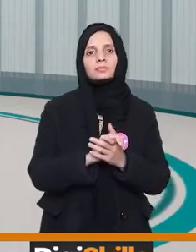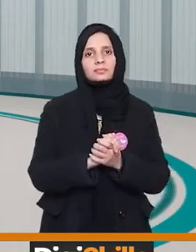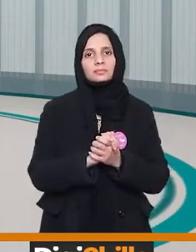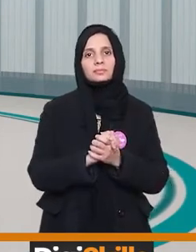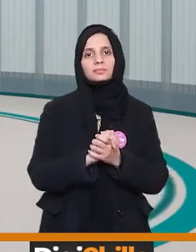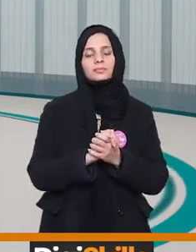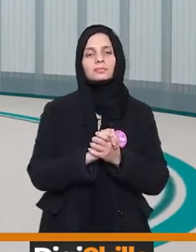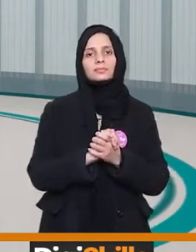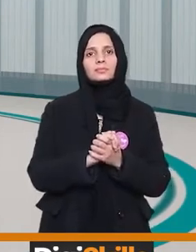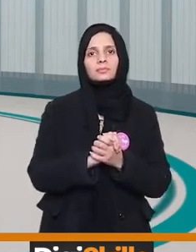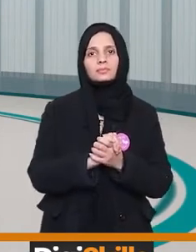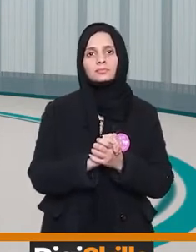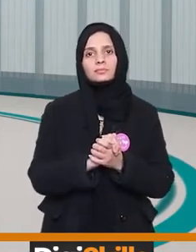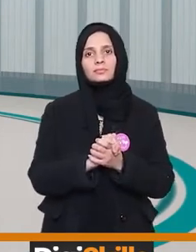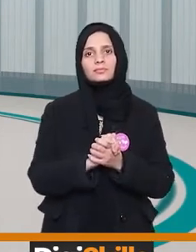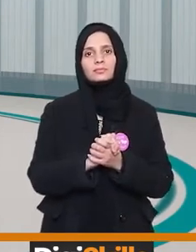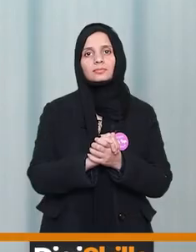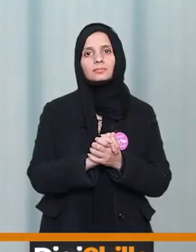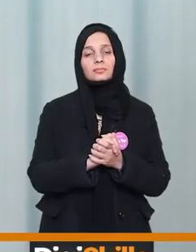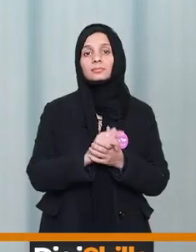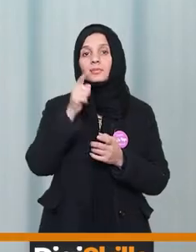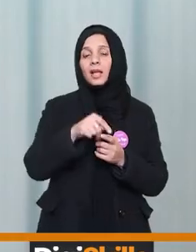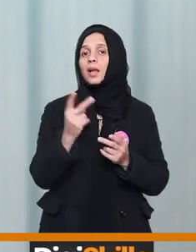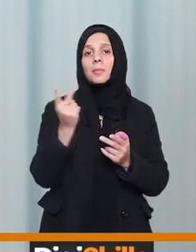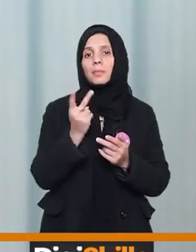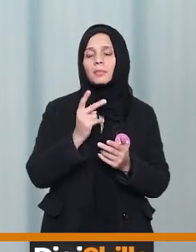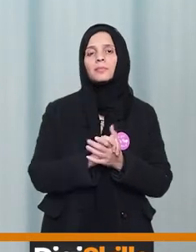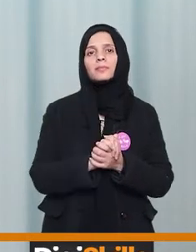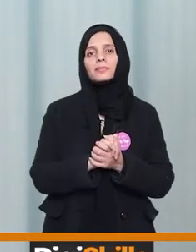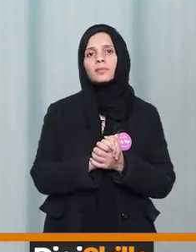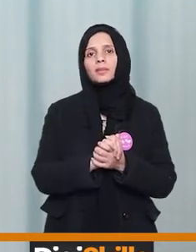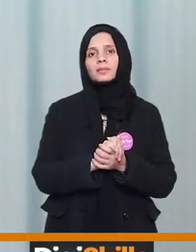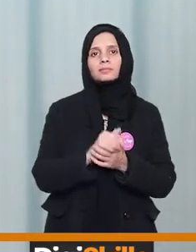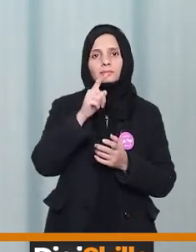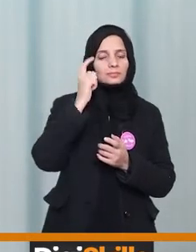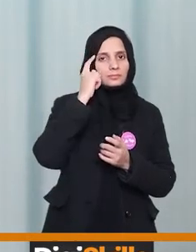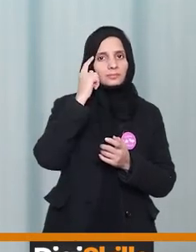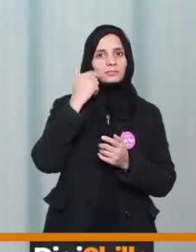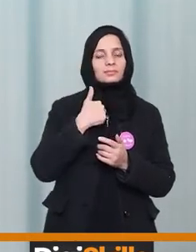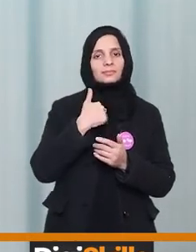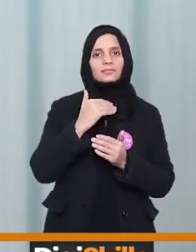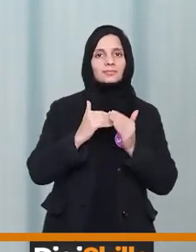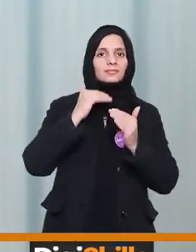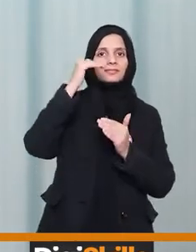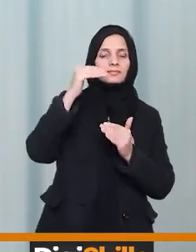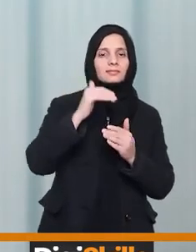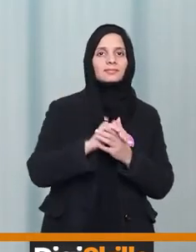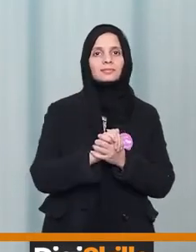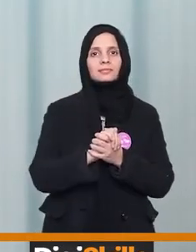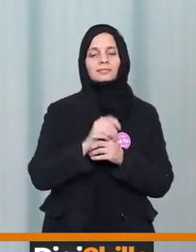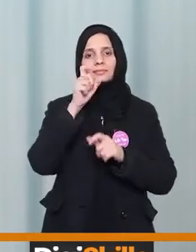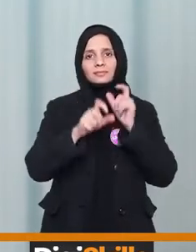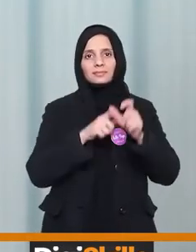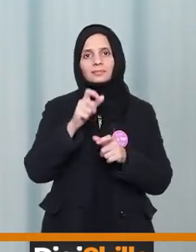کرنا نہایت ہی ضروری ہے۔ یہ ایسے ہی ہے کہ اگر آپ نے اپنے اوپر